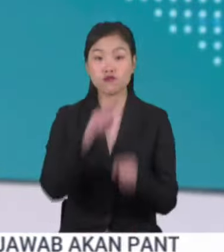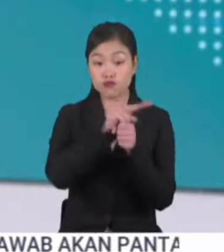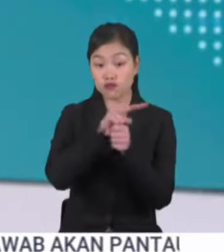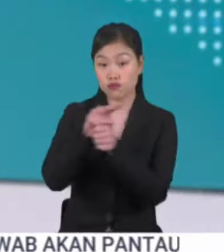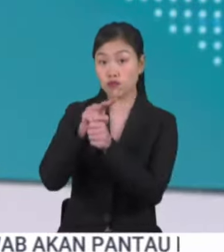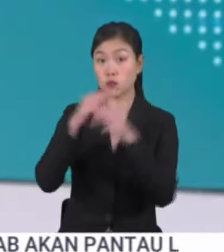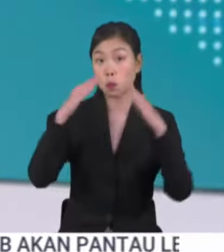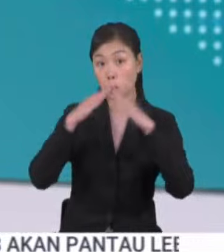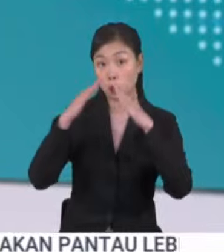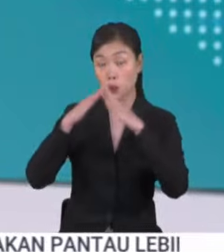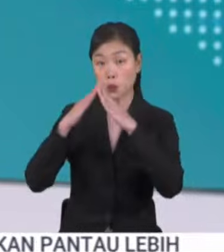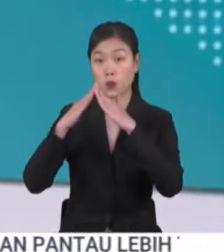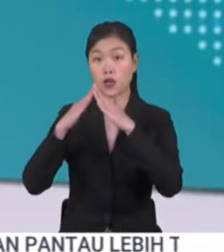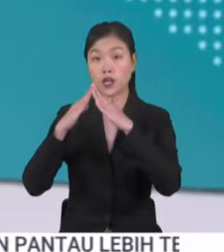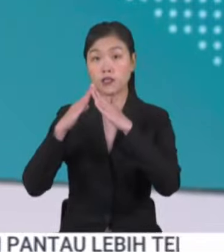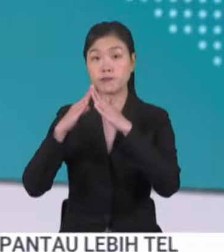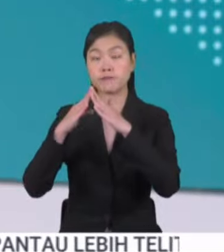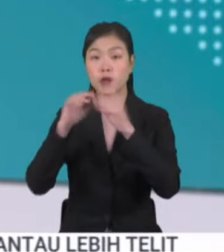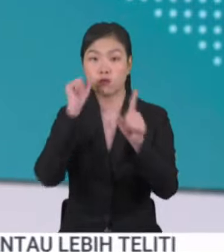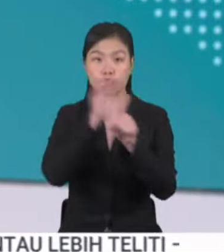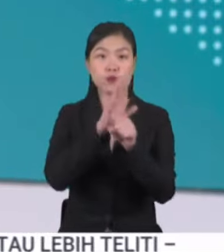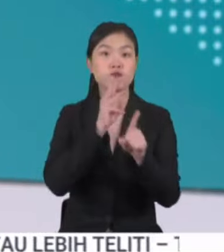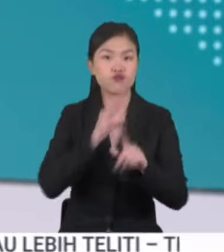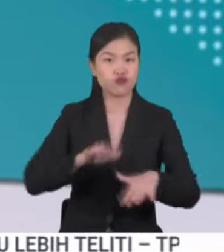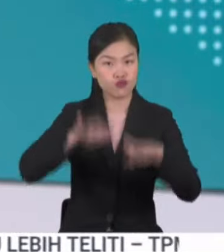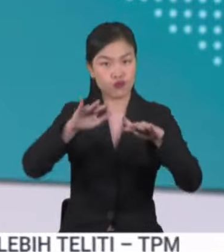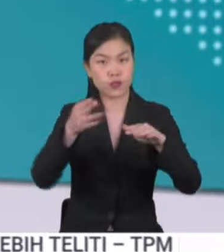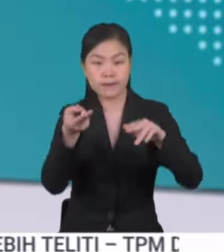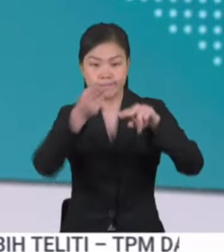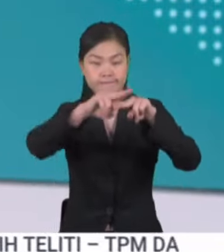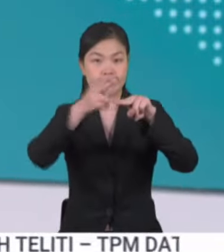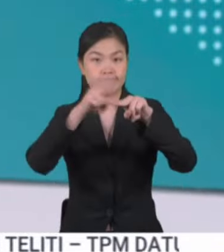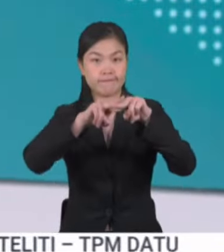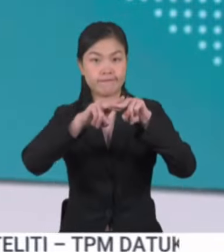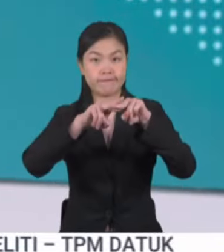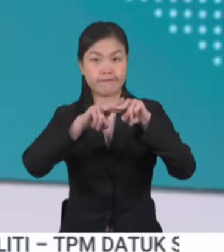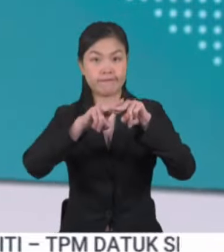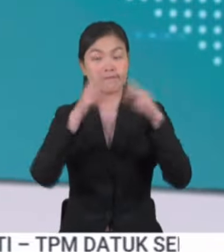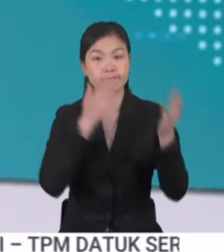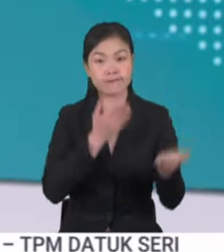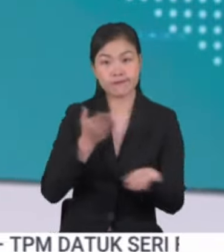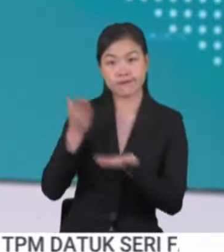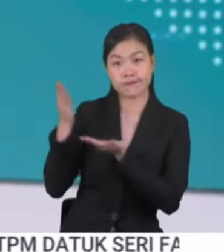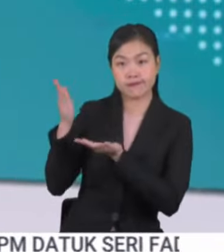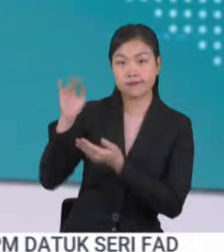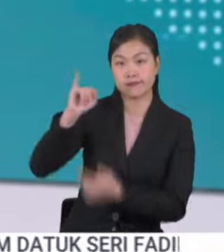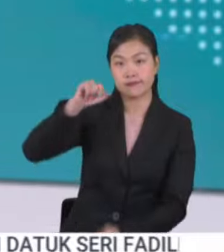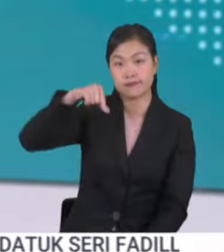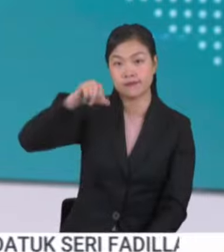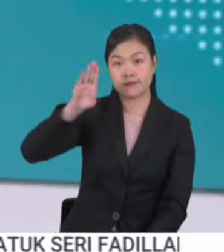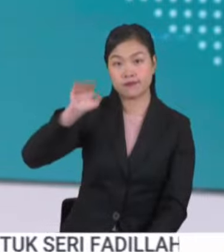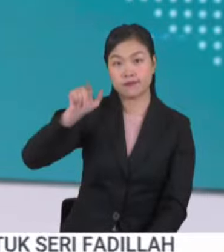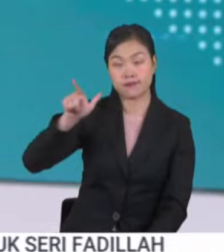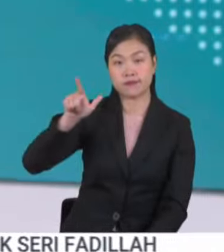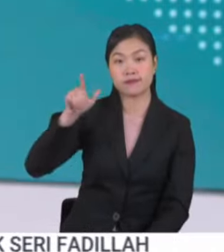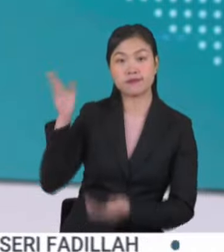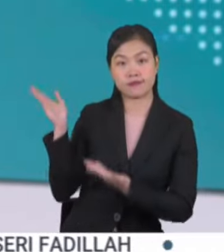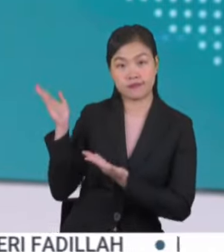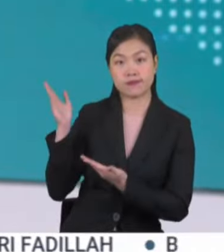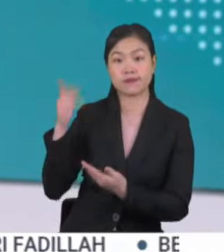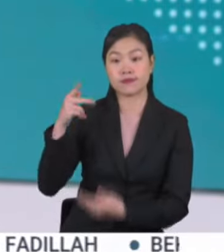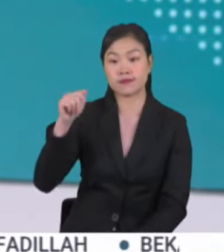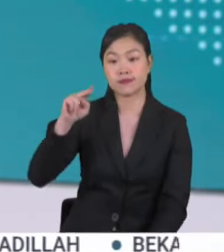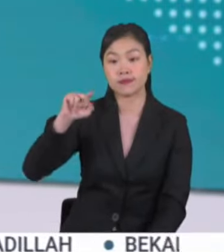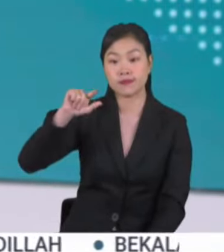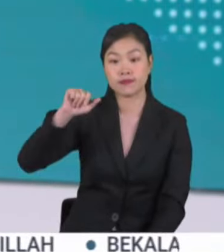Rondaan di kediaman dan premis dilanda banjir terus dipertingkat pihak berkuasa. Perincannya langsung sama Ahmad Iqbal Arif Yaakob di studio RTM